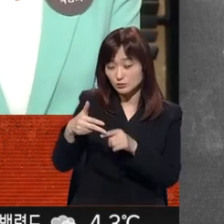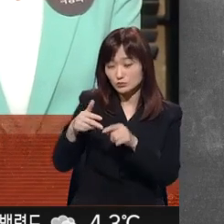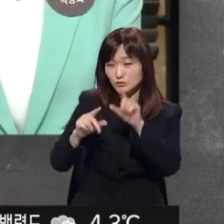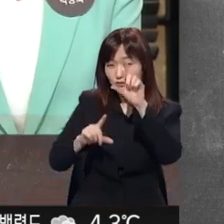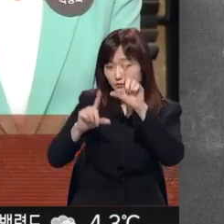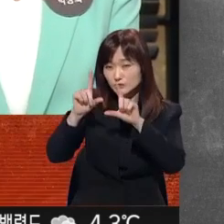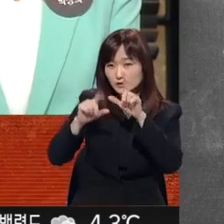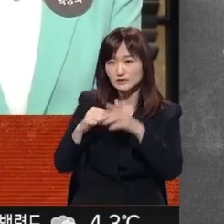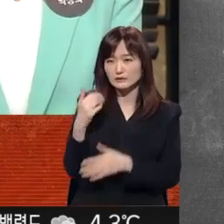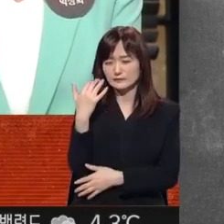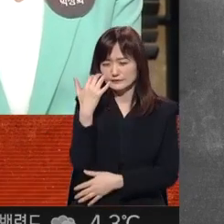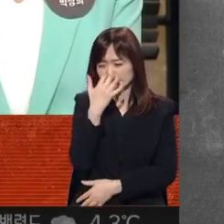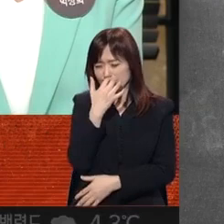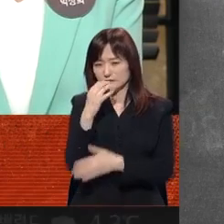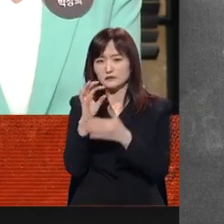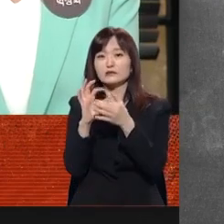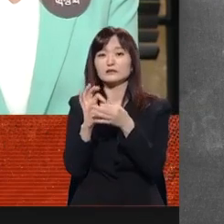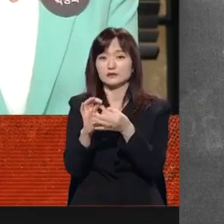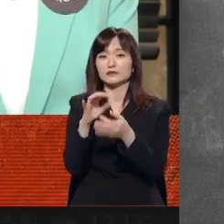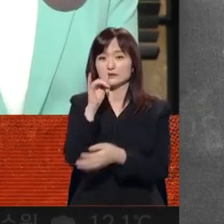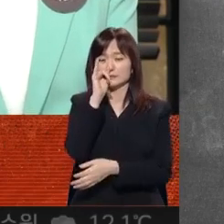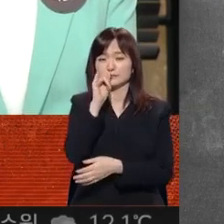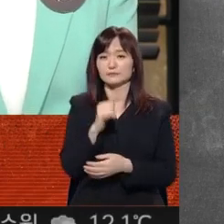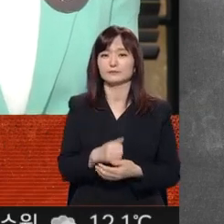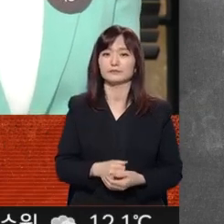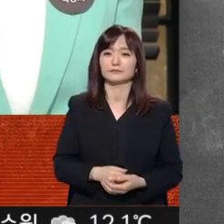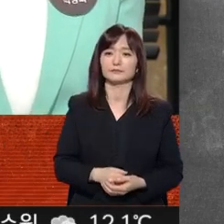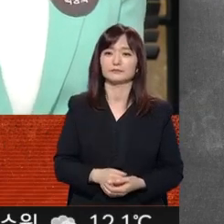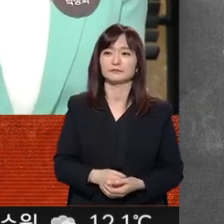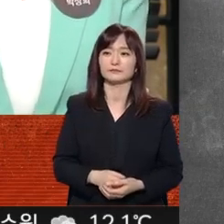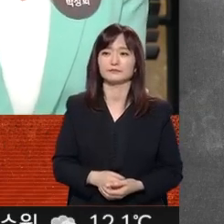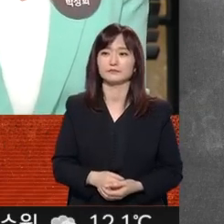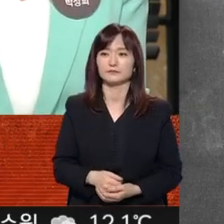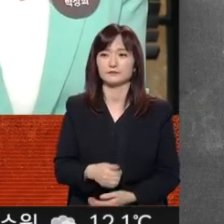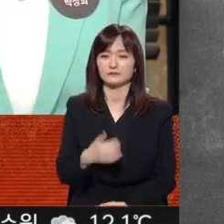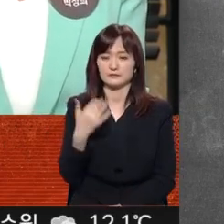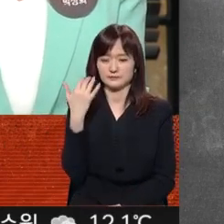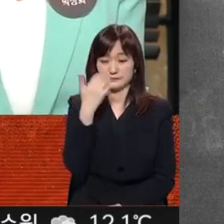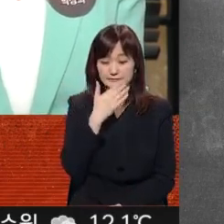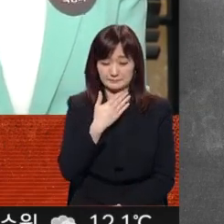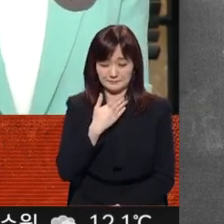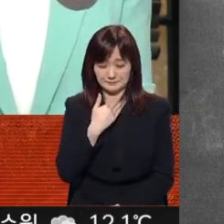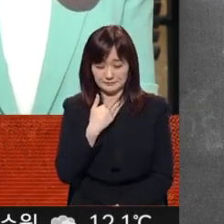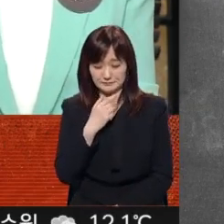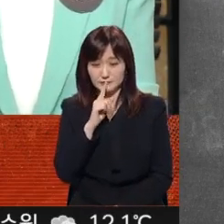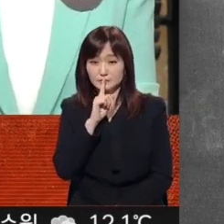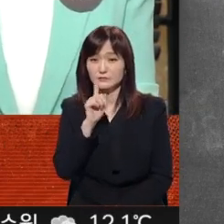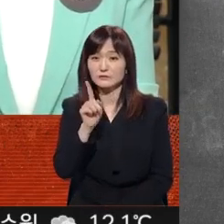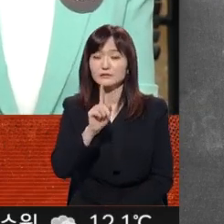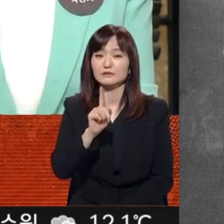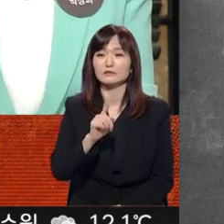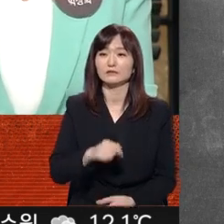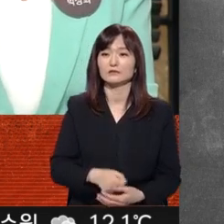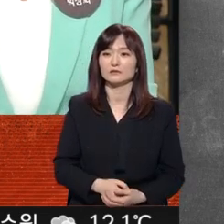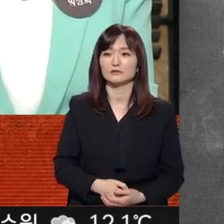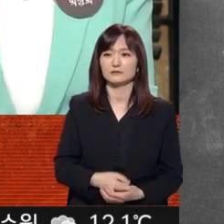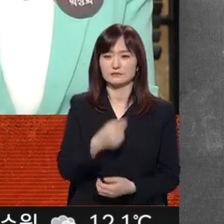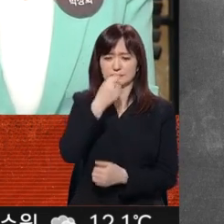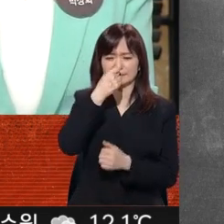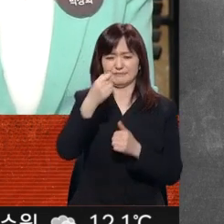자체가 어떤 성적인 연관이 일단은 있고요 그리고 우리가 성 도착에 대해서 얘기를 할 때 모욕이라는